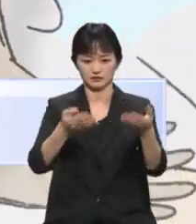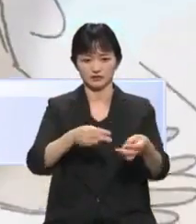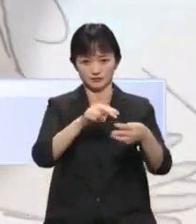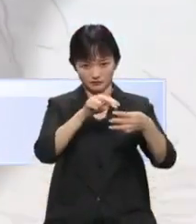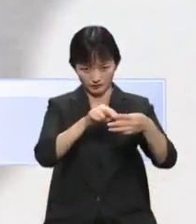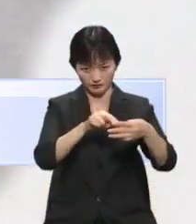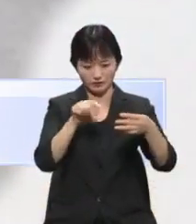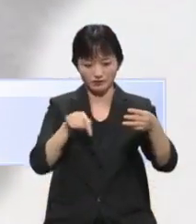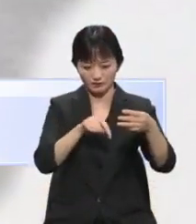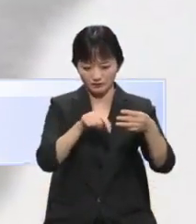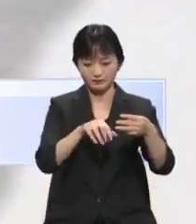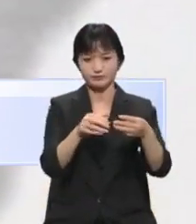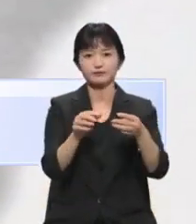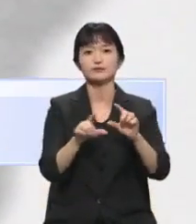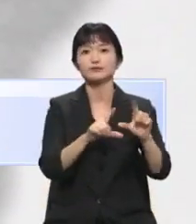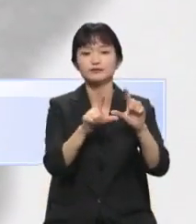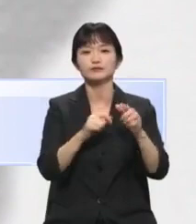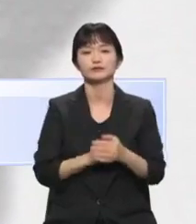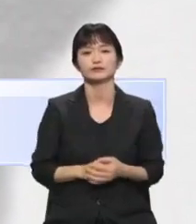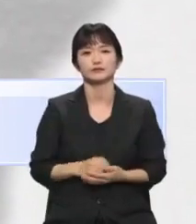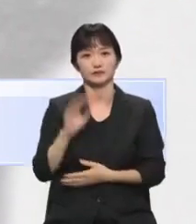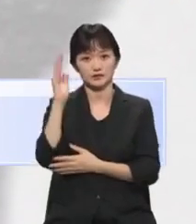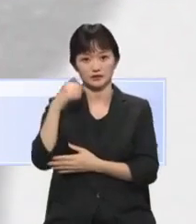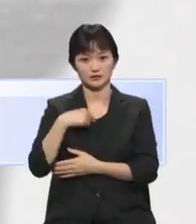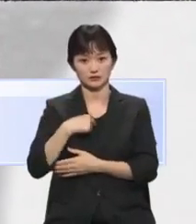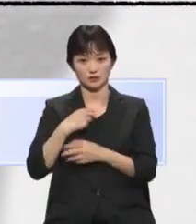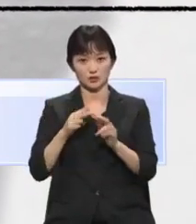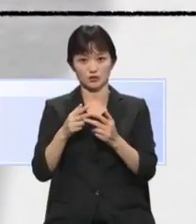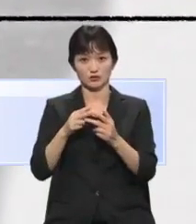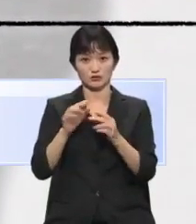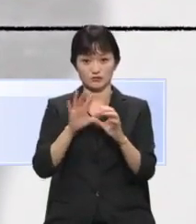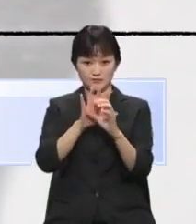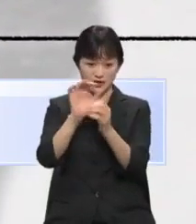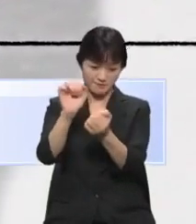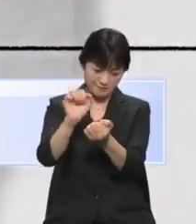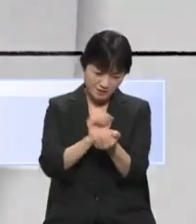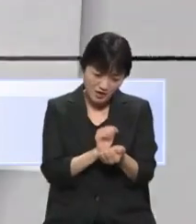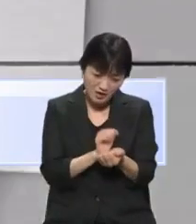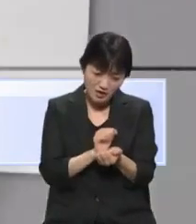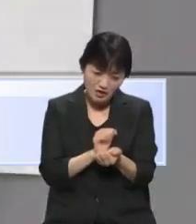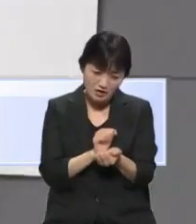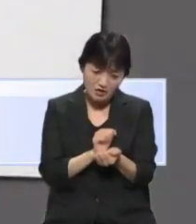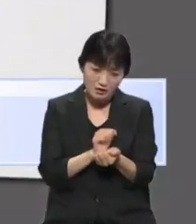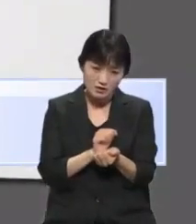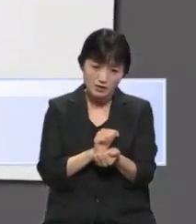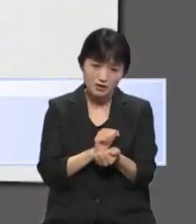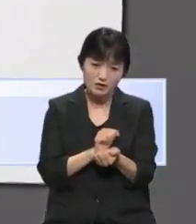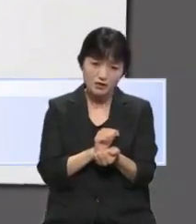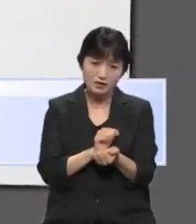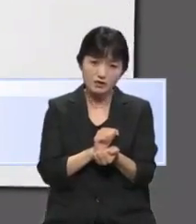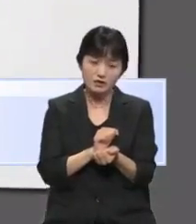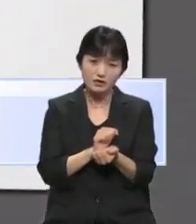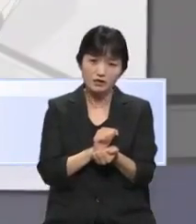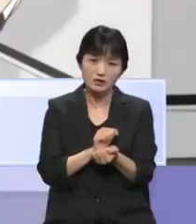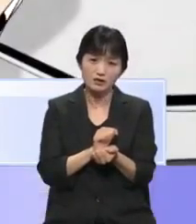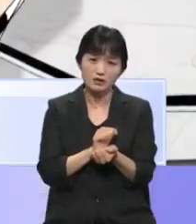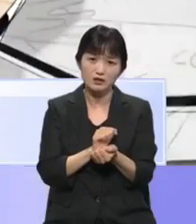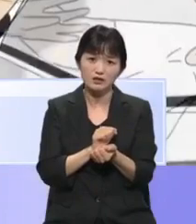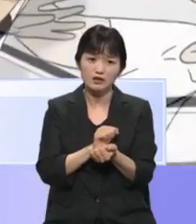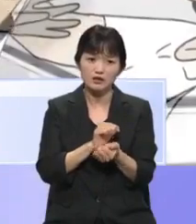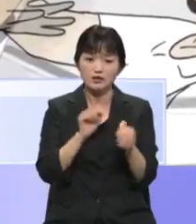그런데 최근에 본인이 이제 코로나19에 확진이 돼서 갈 곳 없어져서 쉼터에서 나올 수밖에 없는